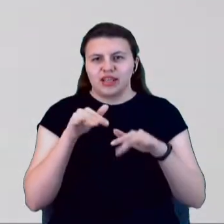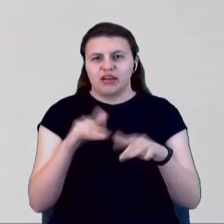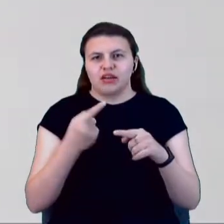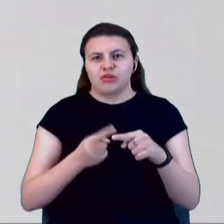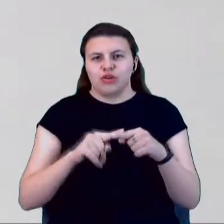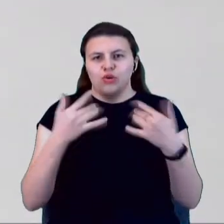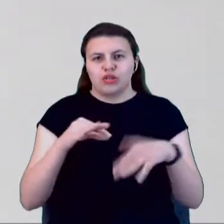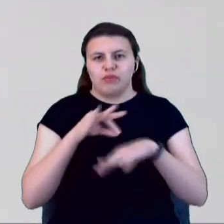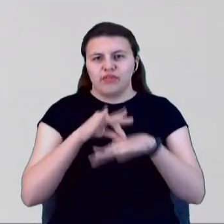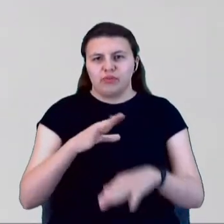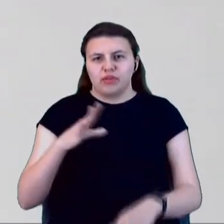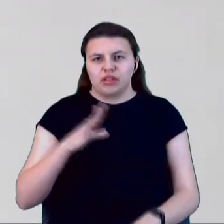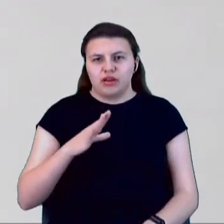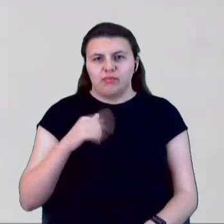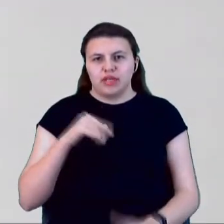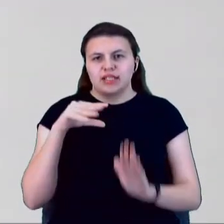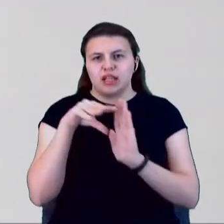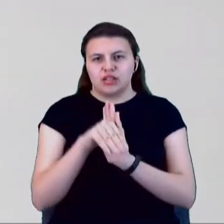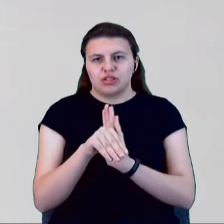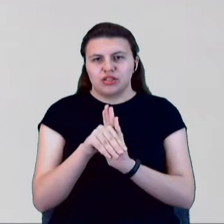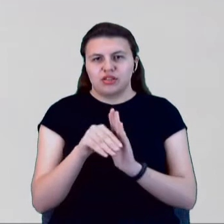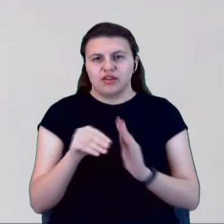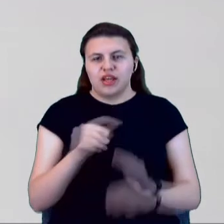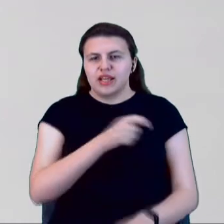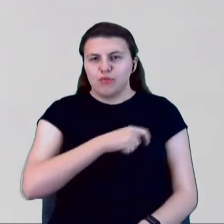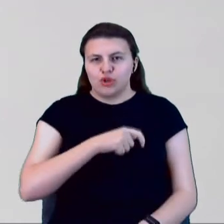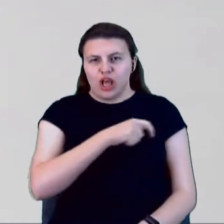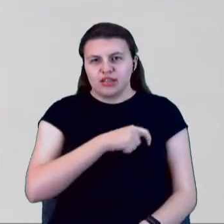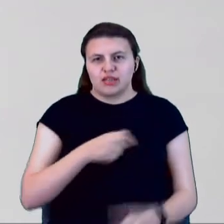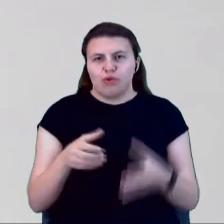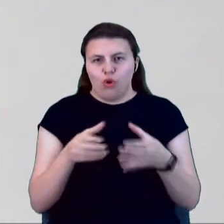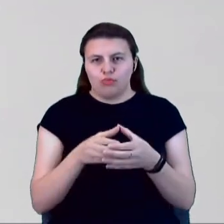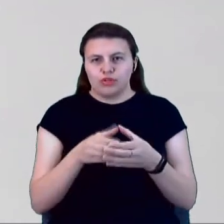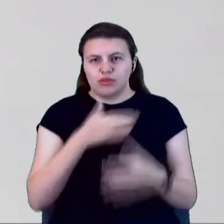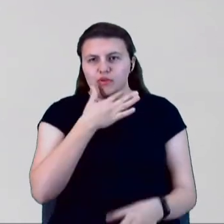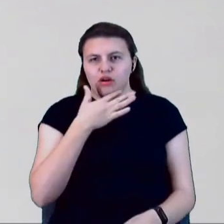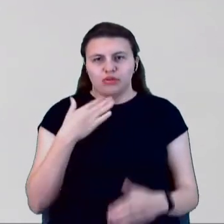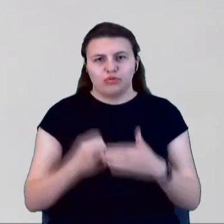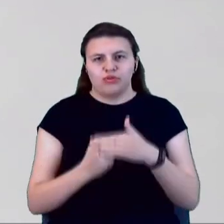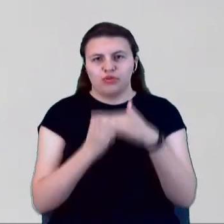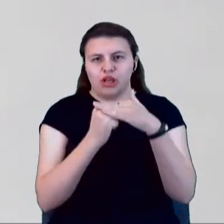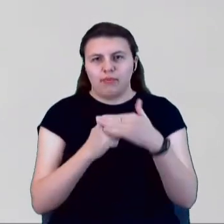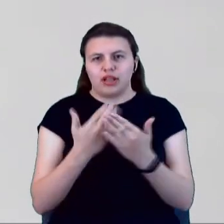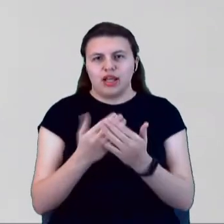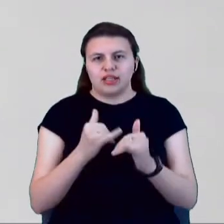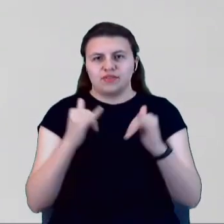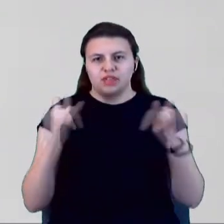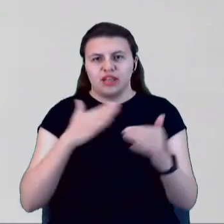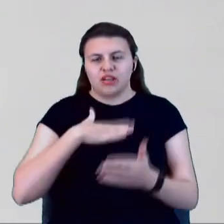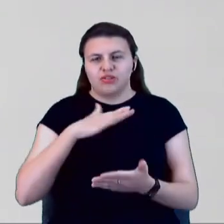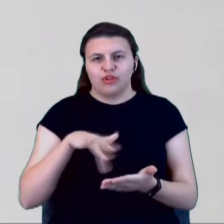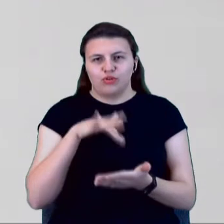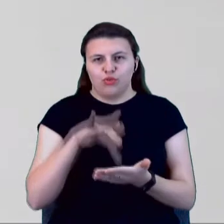проведена. Мы заложили депутатским корпусом, в первую очередь, огромный фундамент для развития нашего города.